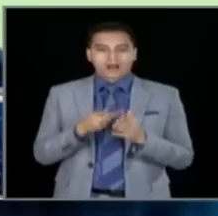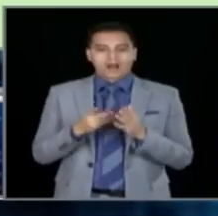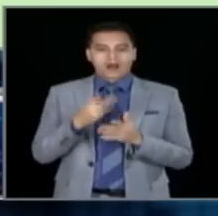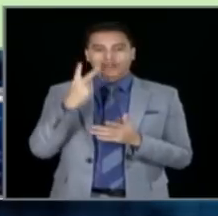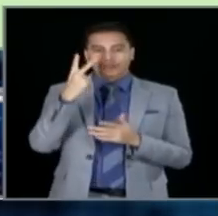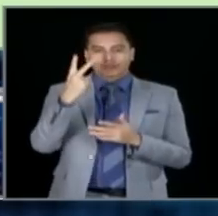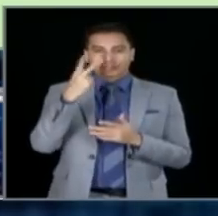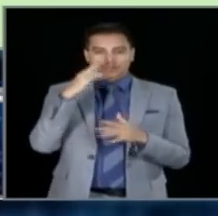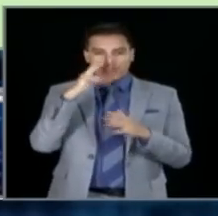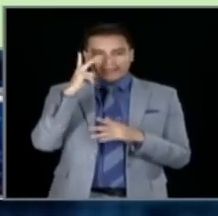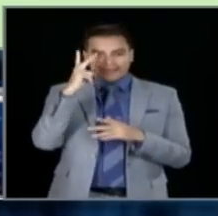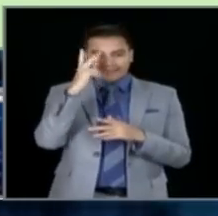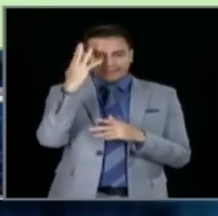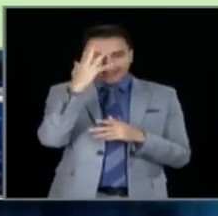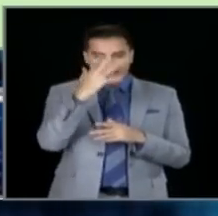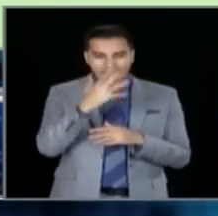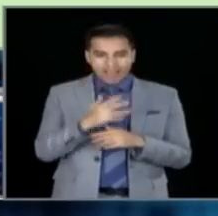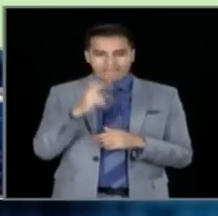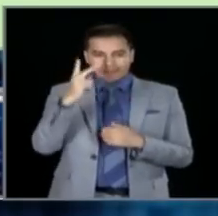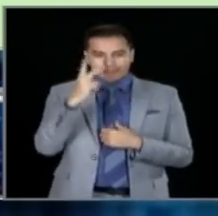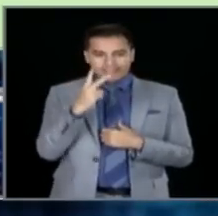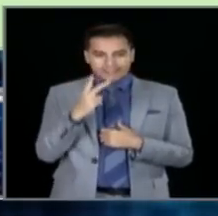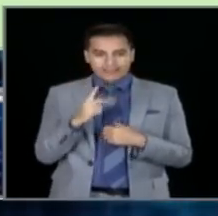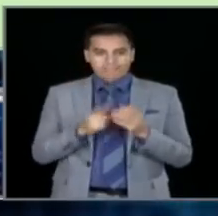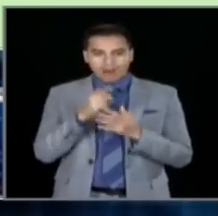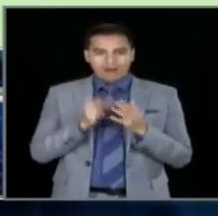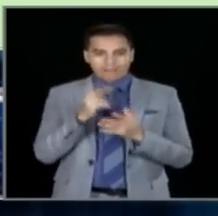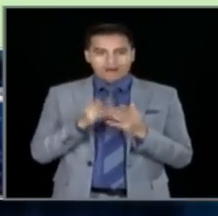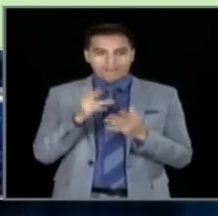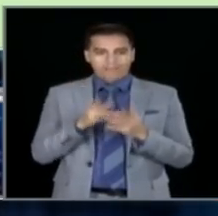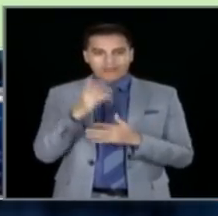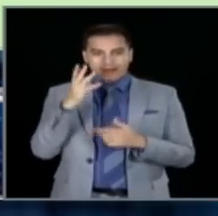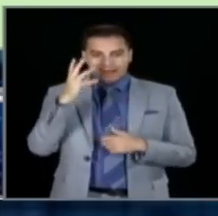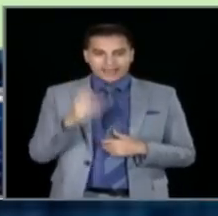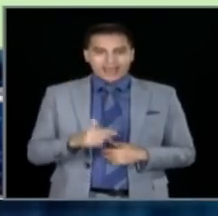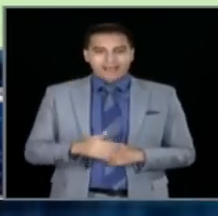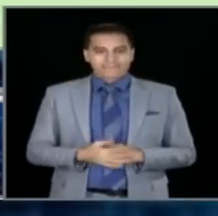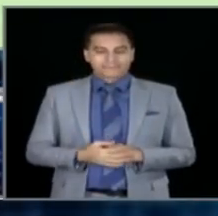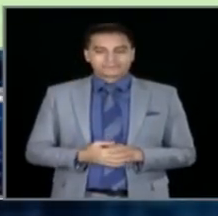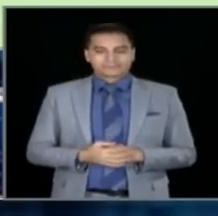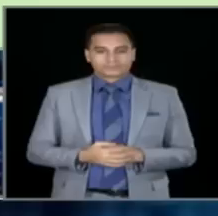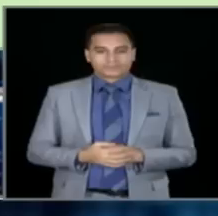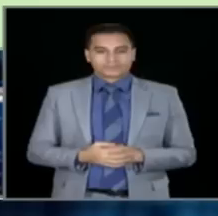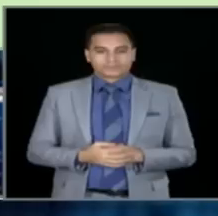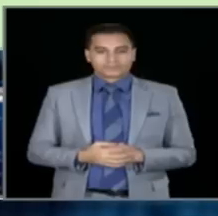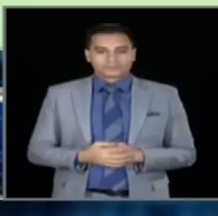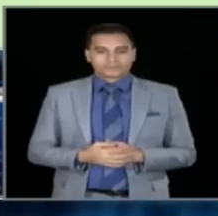كم مرة تكرر الرقم 2 في الصورة؟